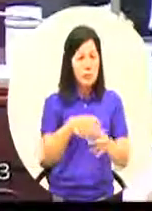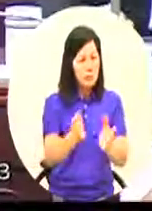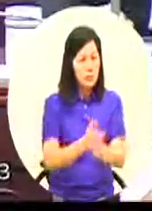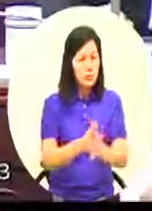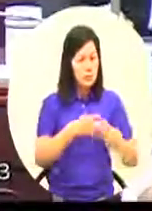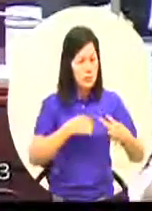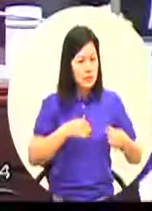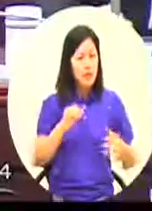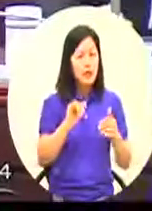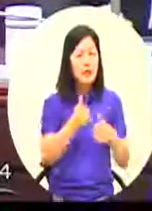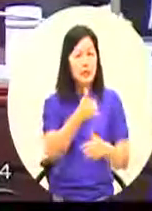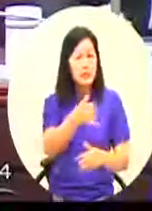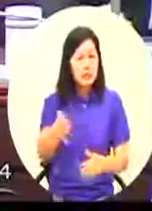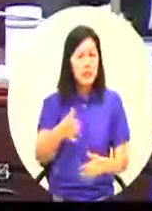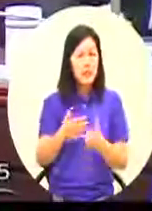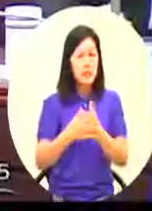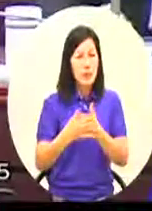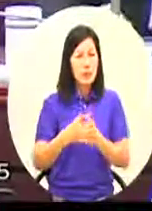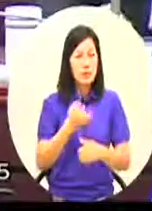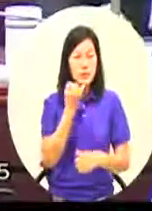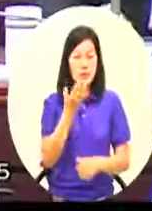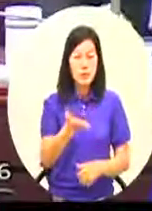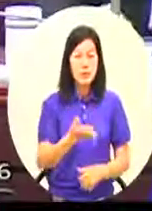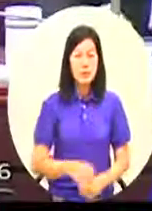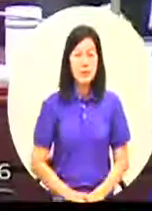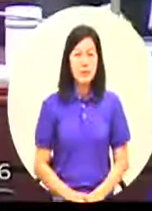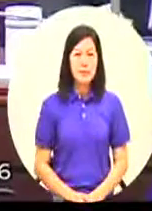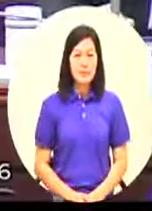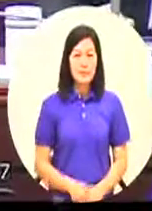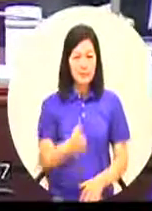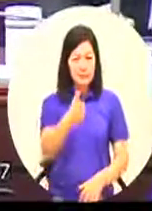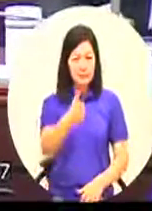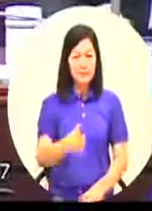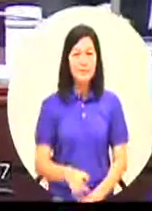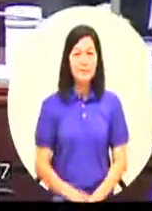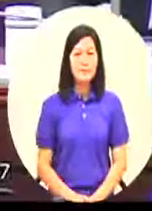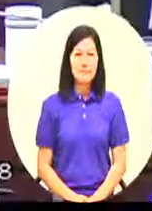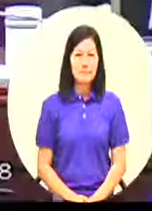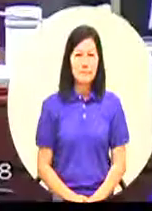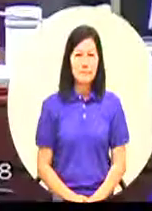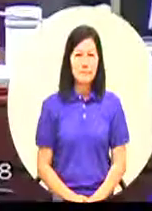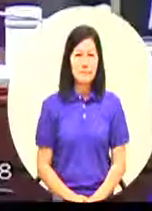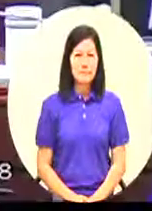忙，这个部分这样好不好？嘿，谢谢。